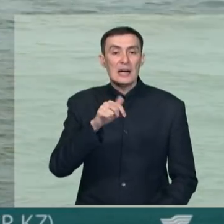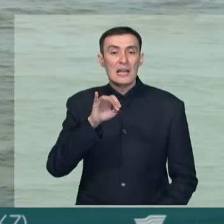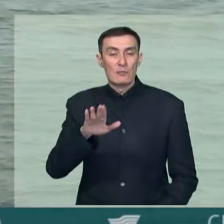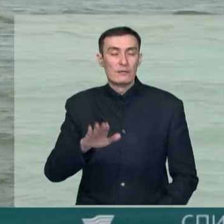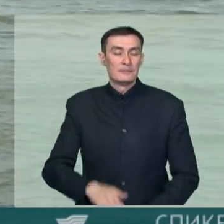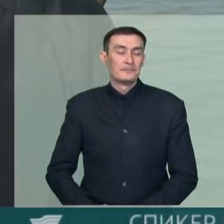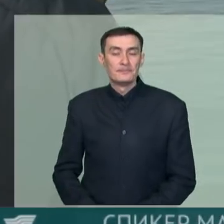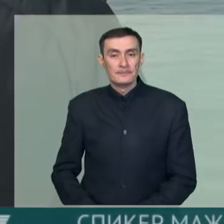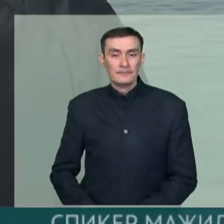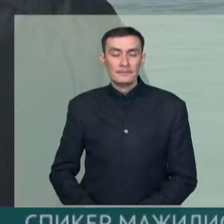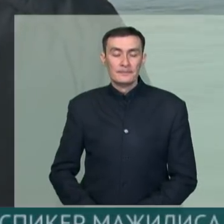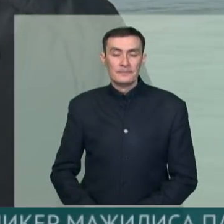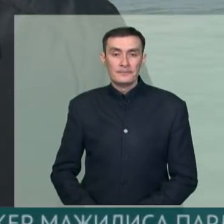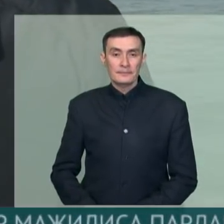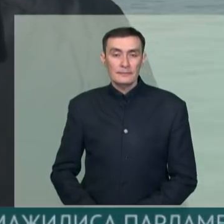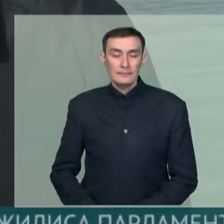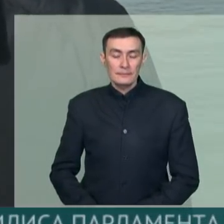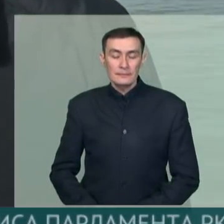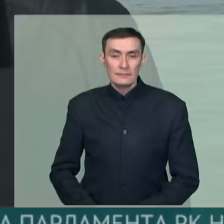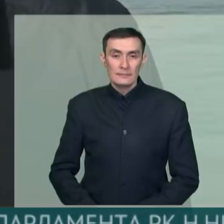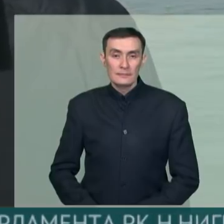Предлагаю послушать.